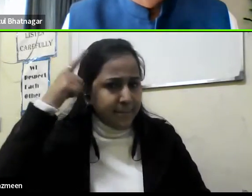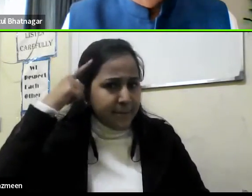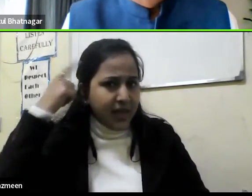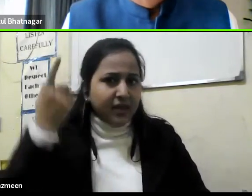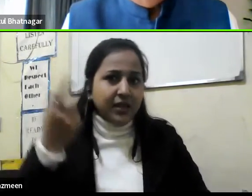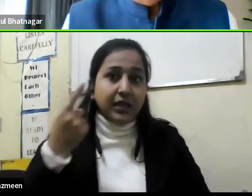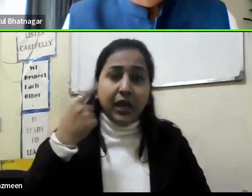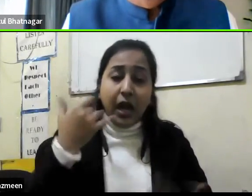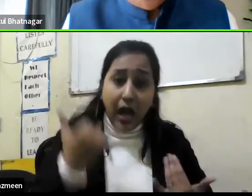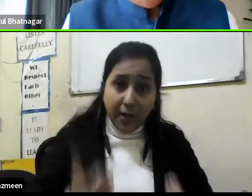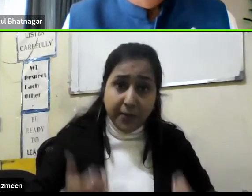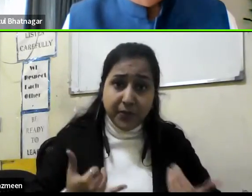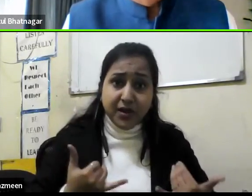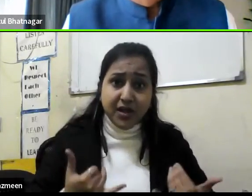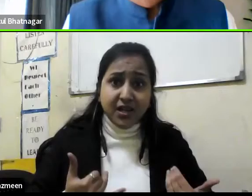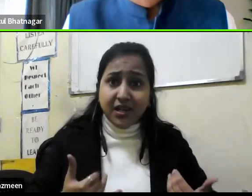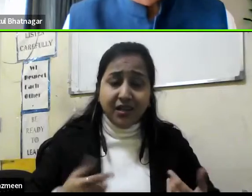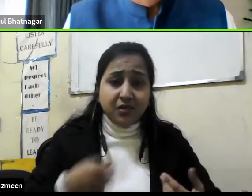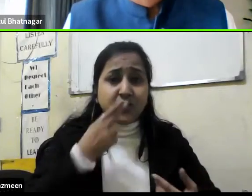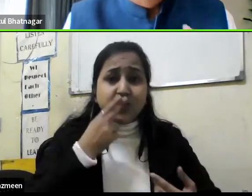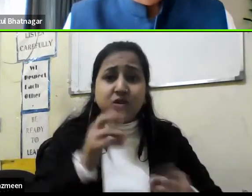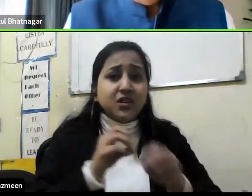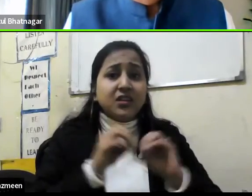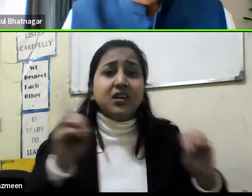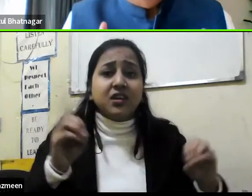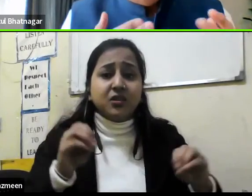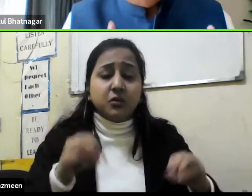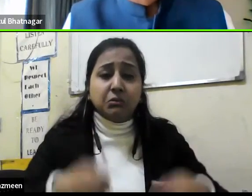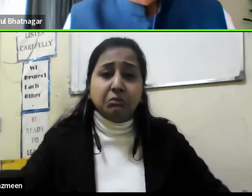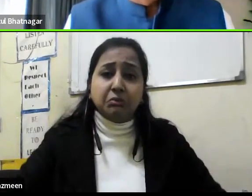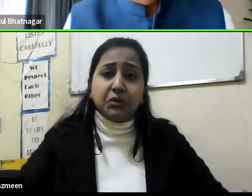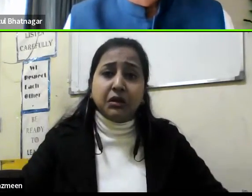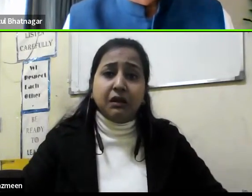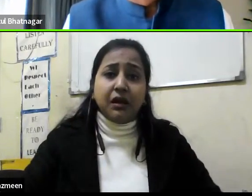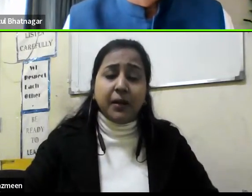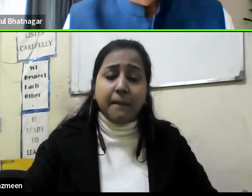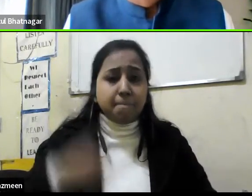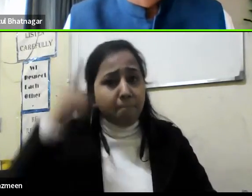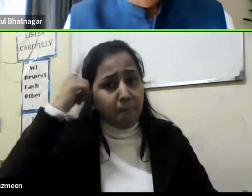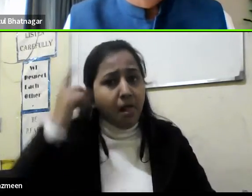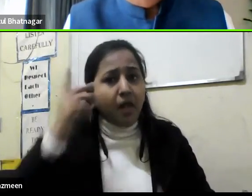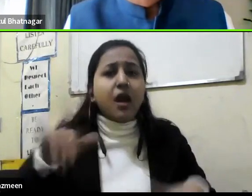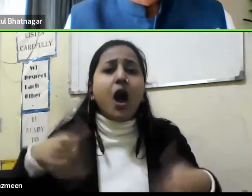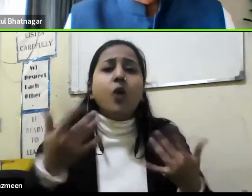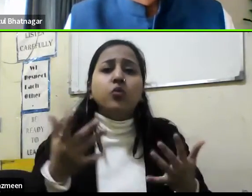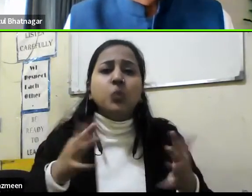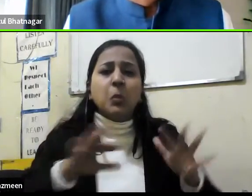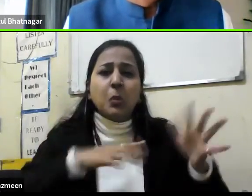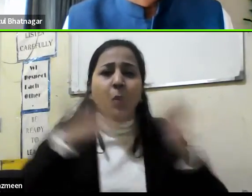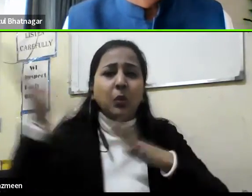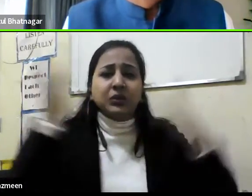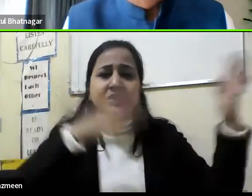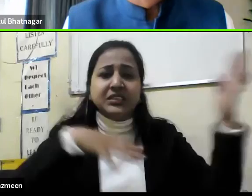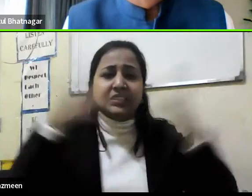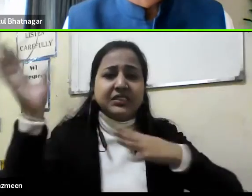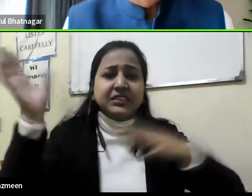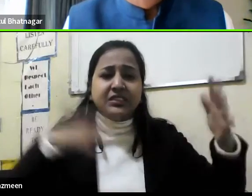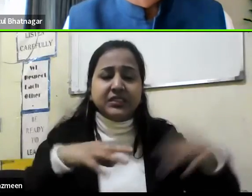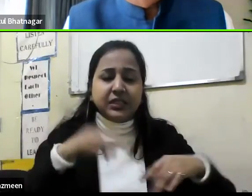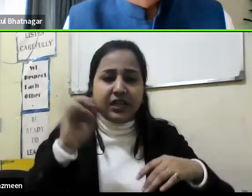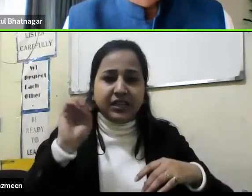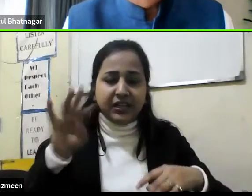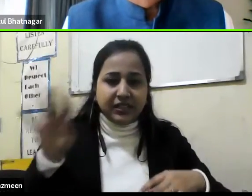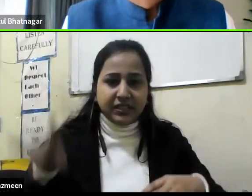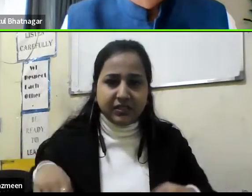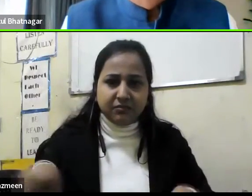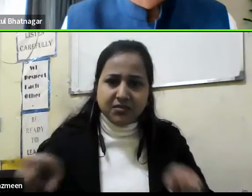हैं. एंड इट्स सो इम्पोर्टेंट कि और वो ही नहीं, अब तो वो जैसे नवजात शिशु के अंदर में भी वो बातें आ रही हैं.